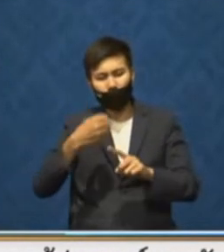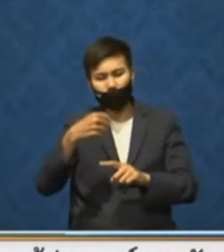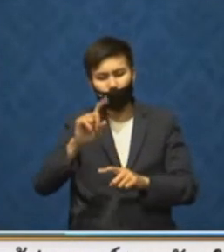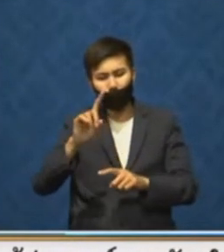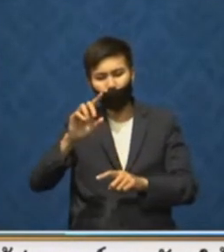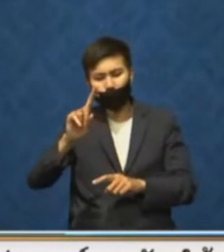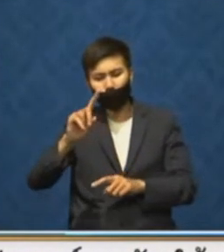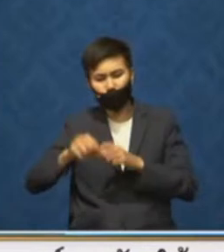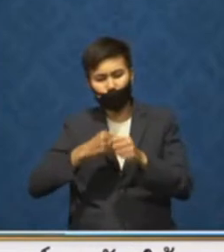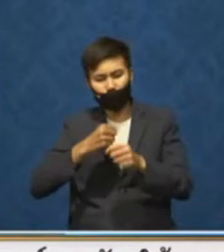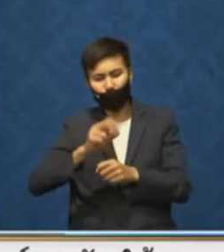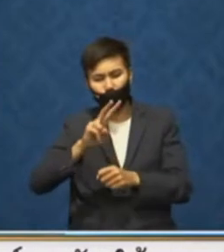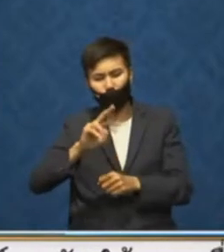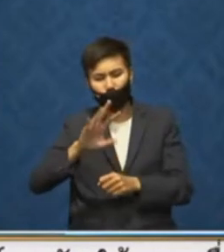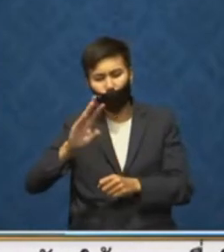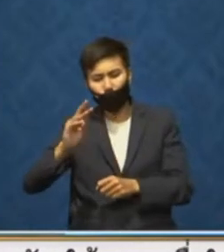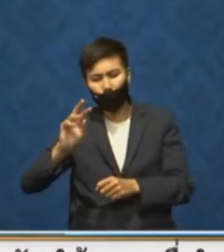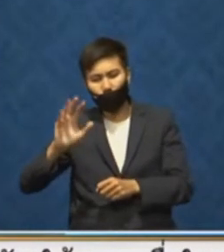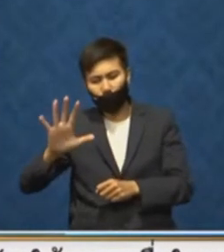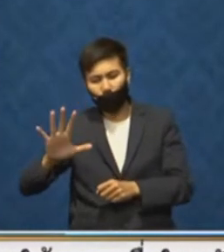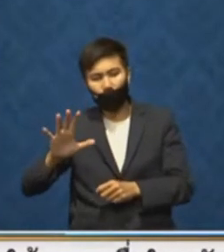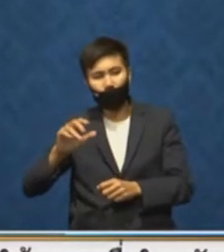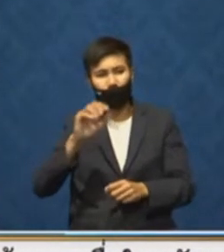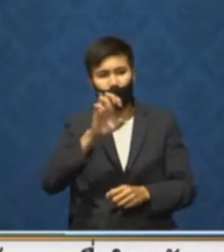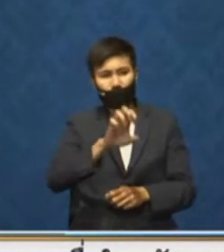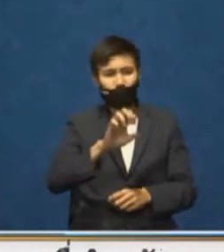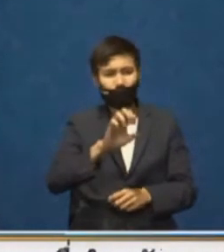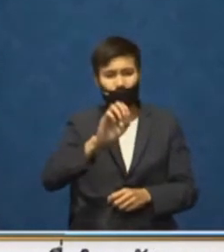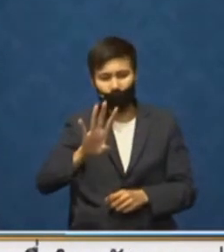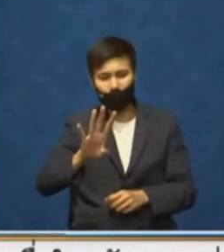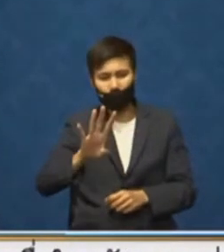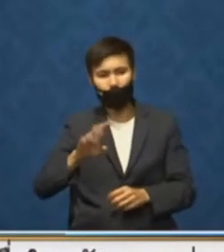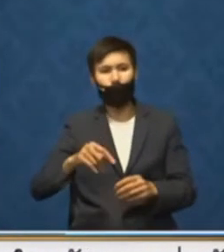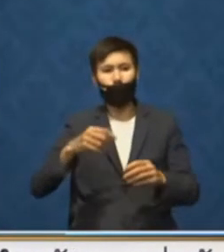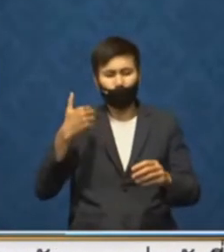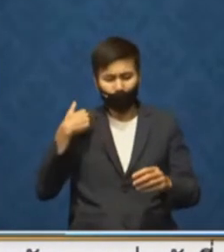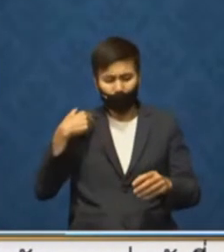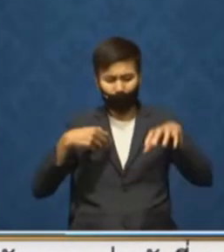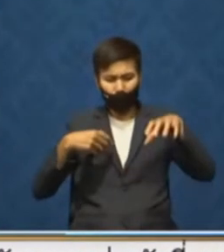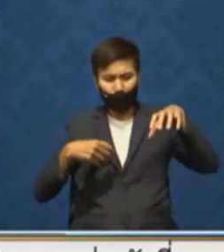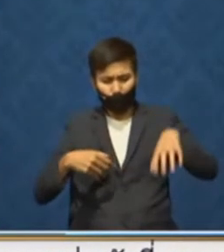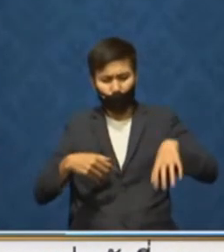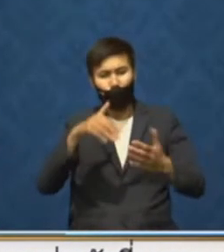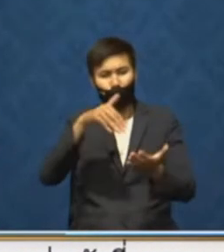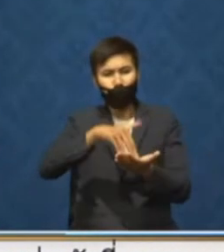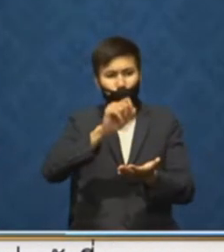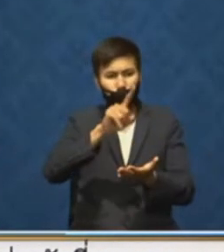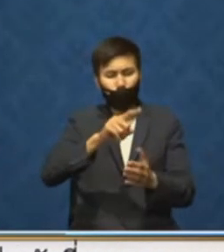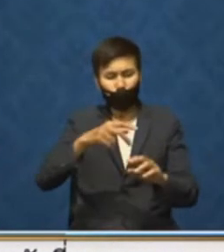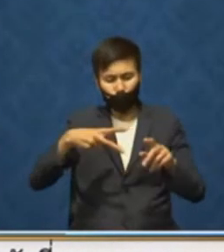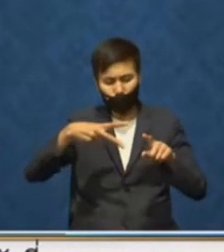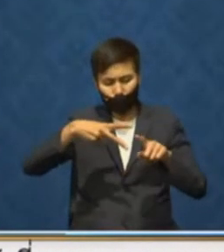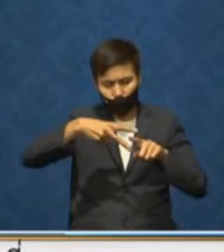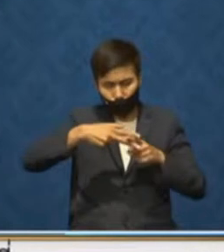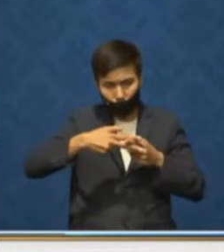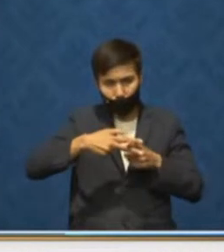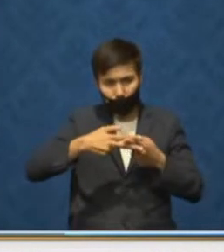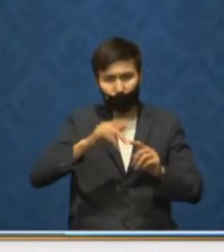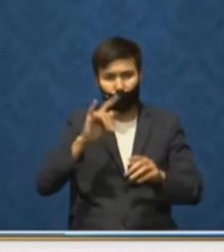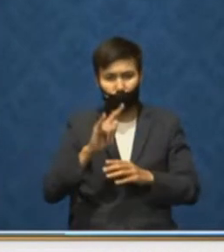มีกิจกรรมทางเศรษฐกิจต้องเตอร์อีซีศูนย์ซ่อมรั่วอากาศยางอุดตะเภาเพื่อให้เราเป็นศูนย์การบิน